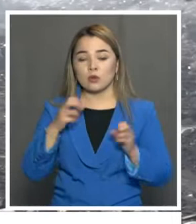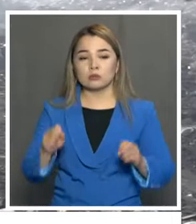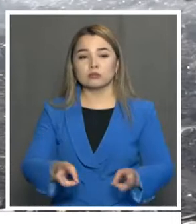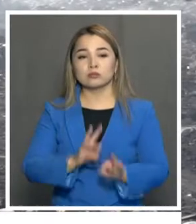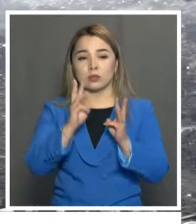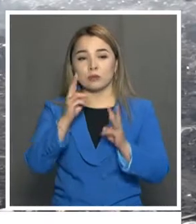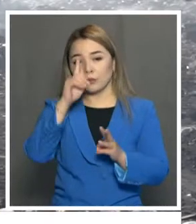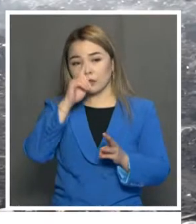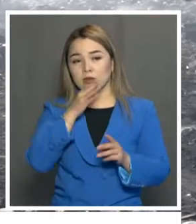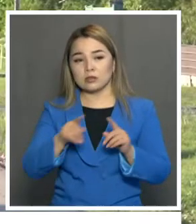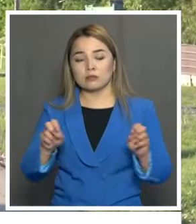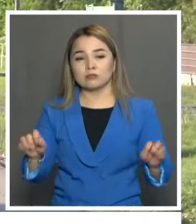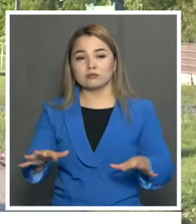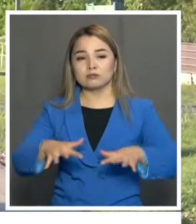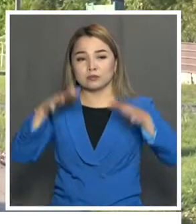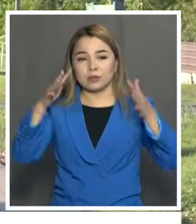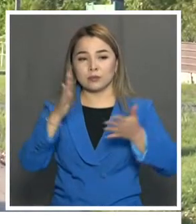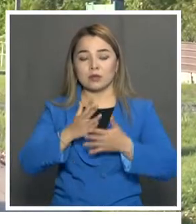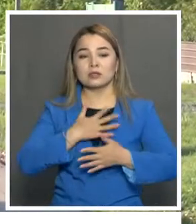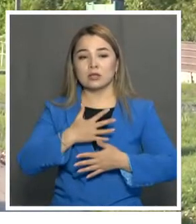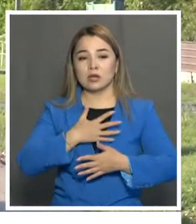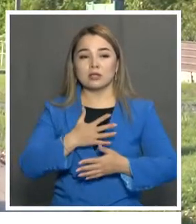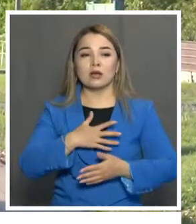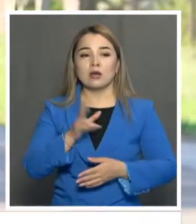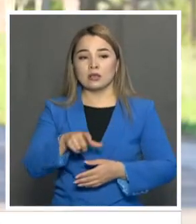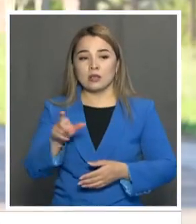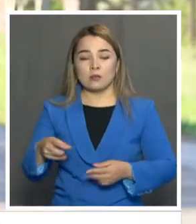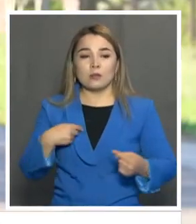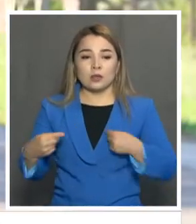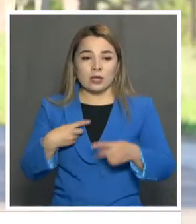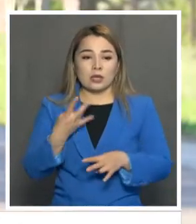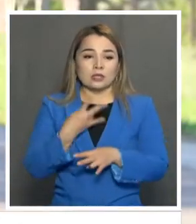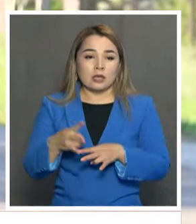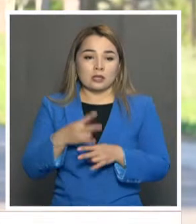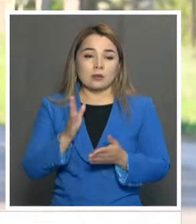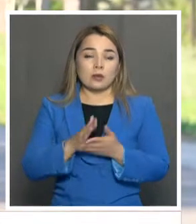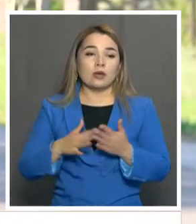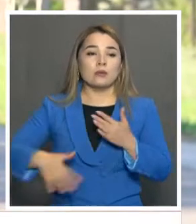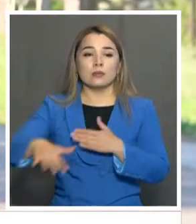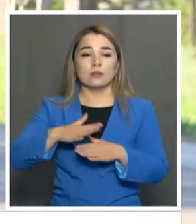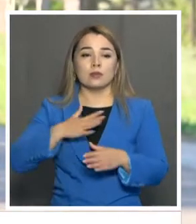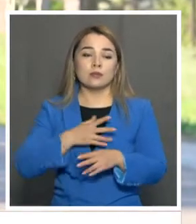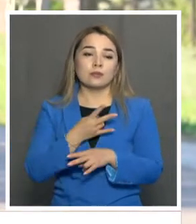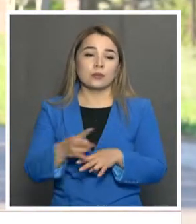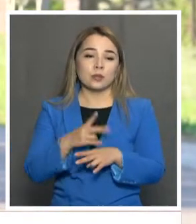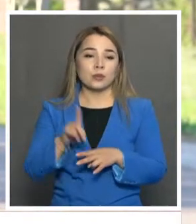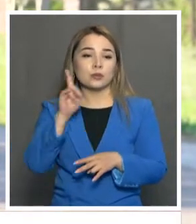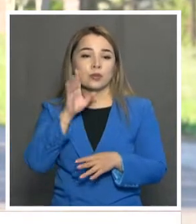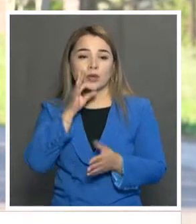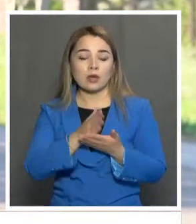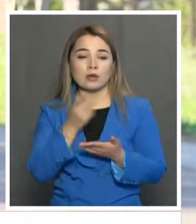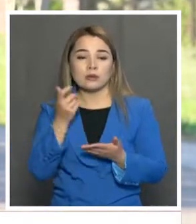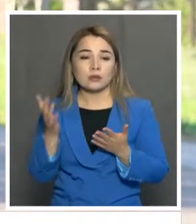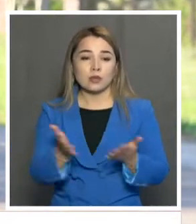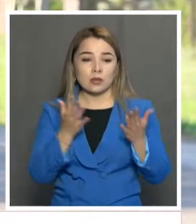айдан бері сөнбей бықсып жатыр. Оның зардабын тұрғындар көруде. Полигон өте қолайсыздық туғызып тұр бізге. Бір кішкене жел болса